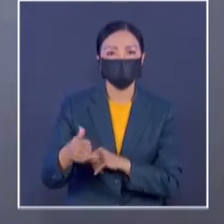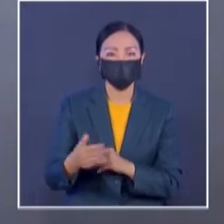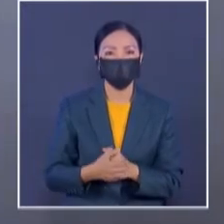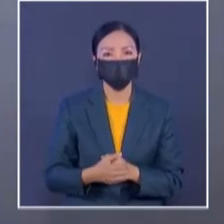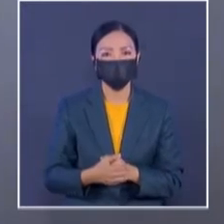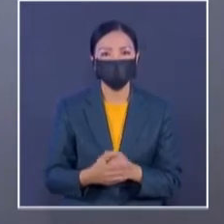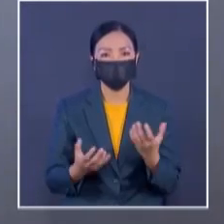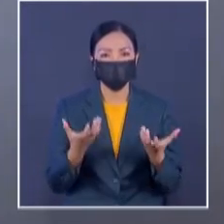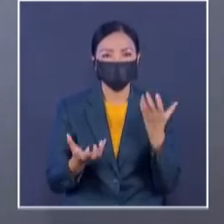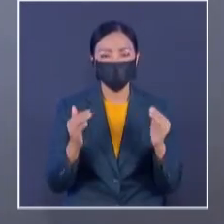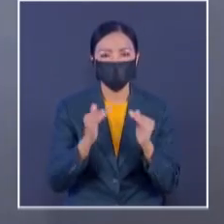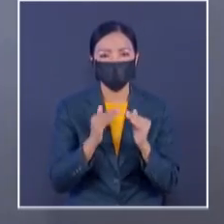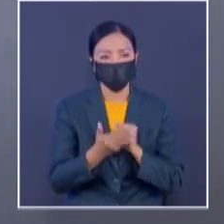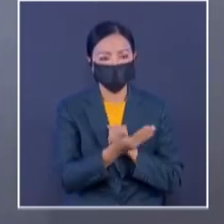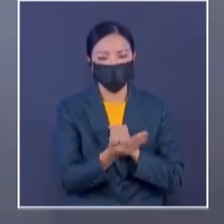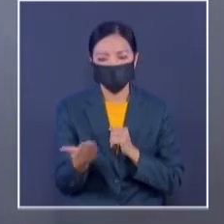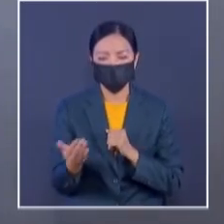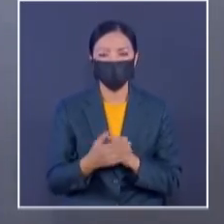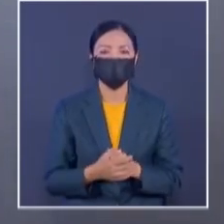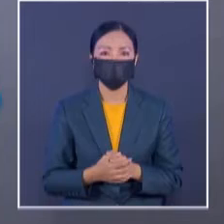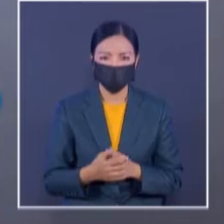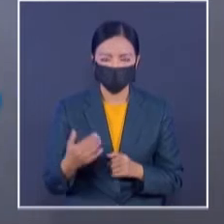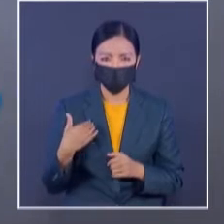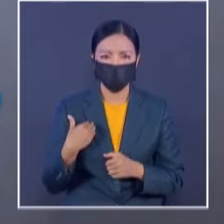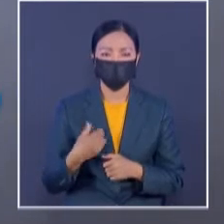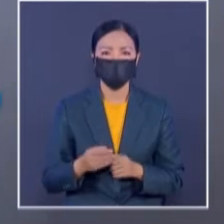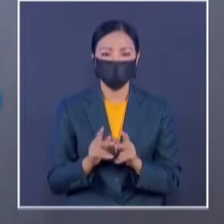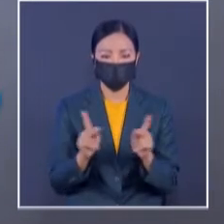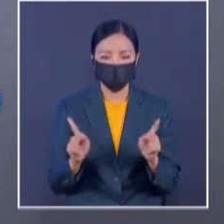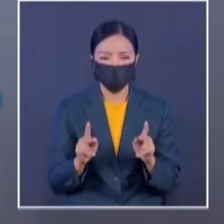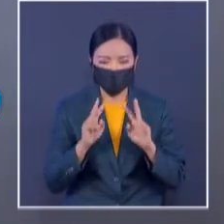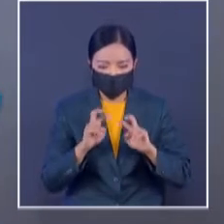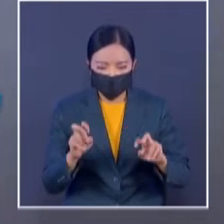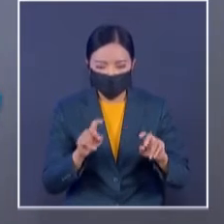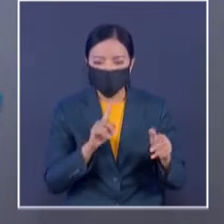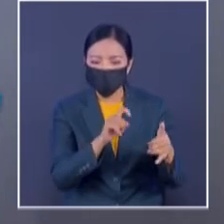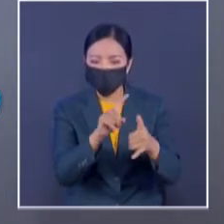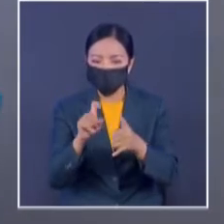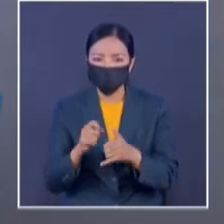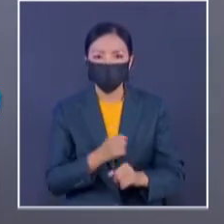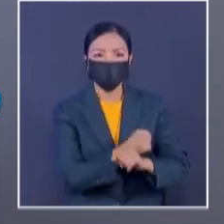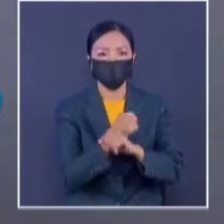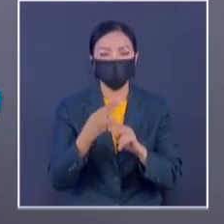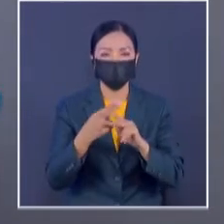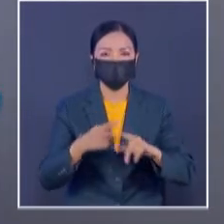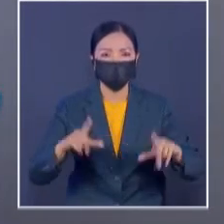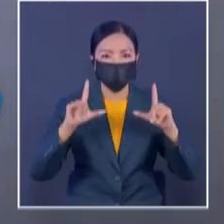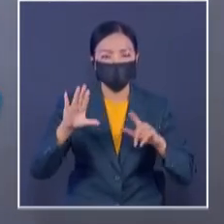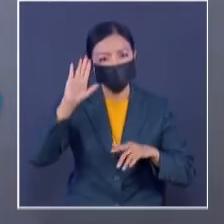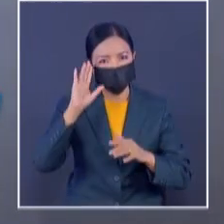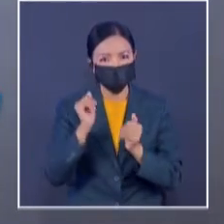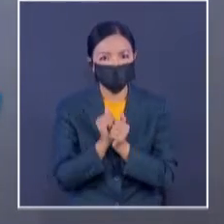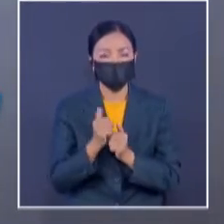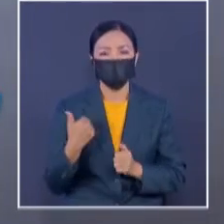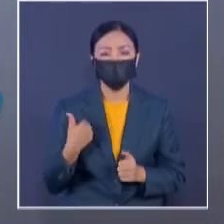เพื่อความเป็นธรรมกับทั้งสองฝ่ายหลังจากเกิดเหตุก็มีการแต่งตั้งคณะกรรมการสอบสวนเรื่องนี้ขึ้นมาเพื่อปกป้องชื่อเสียงของตำรวจด้วย